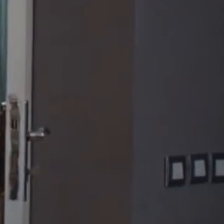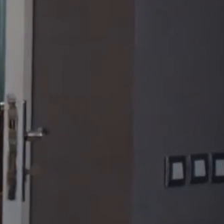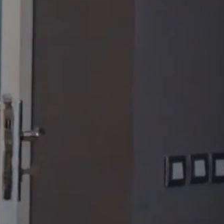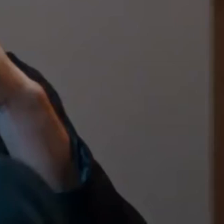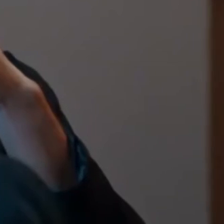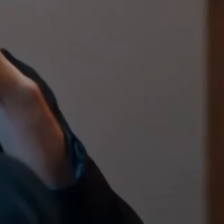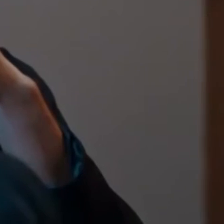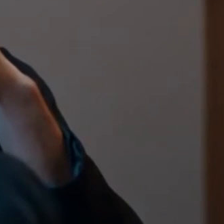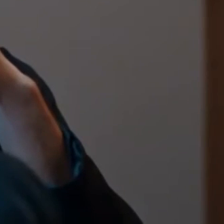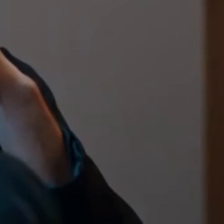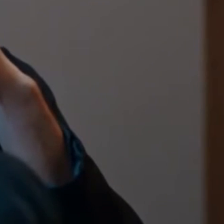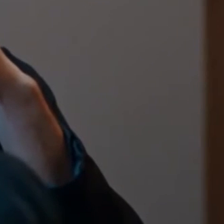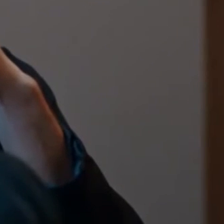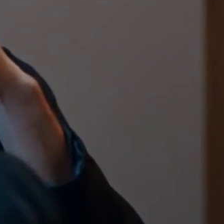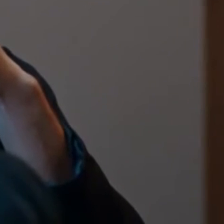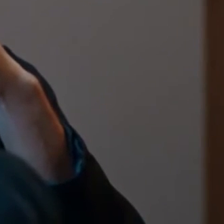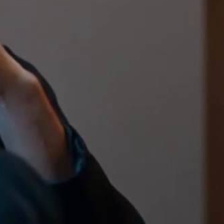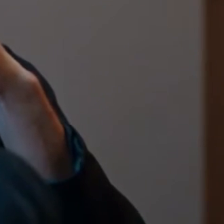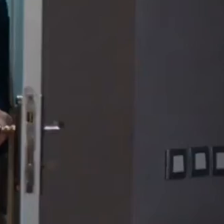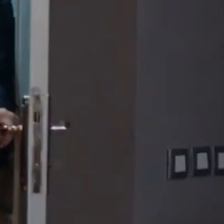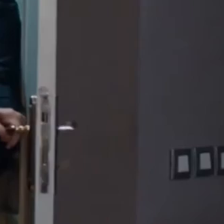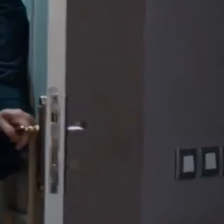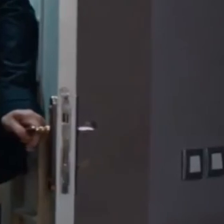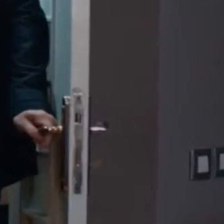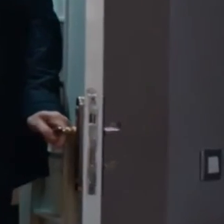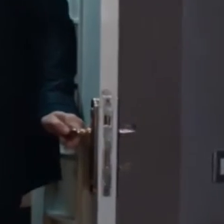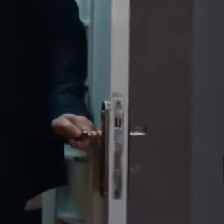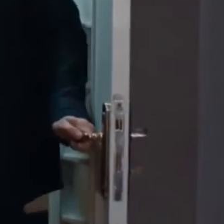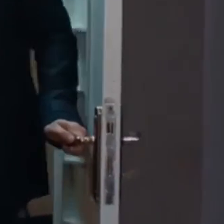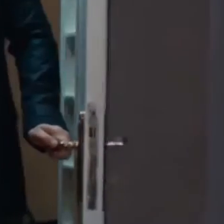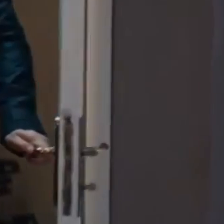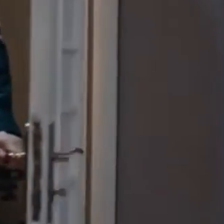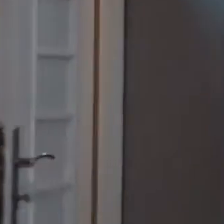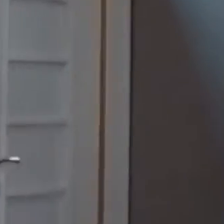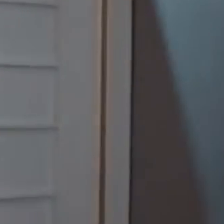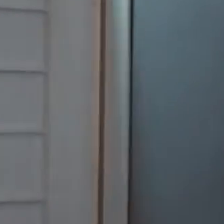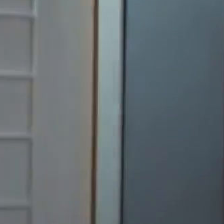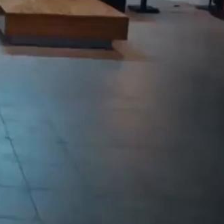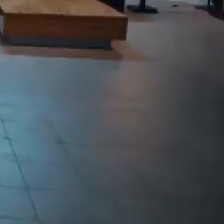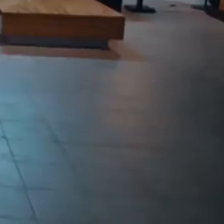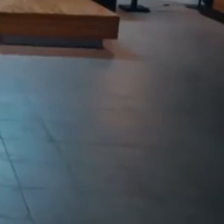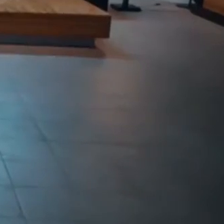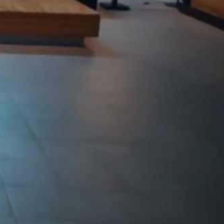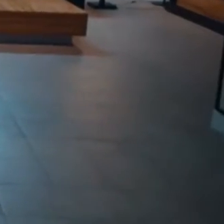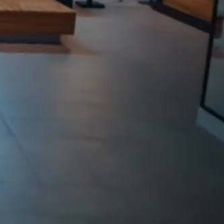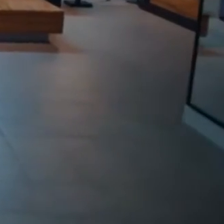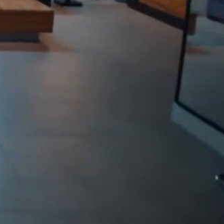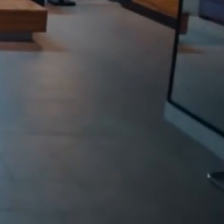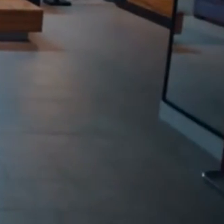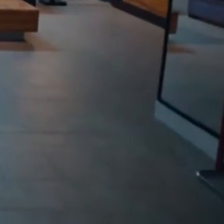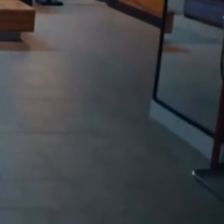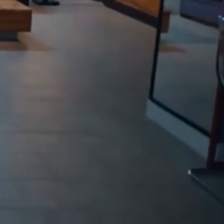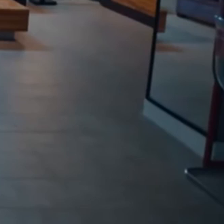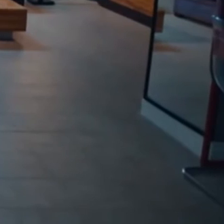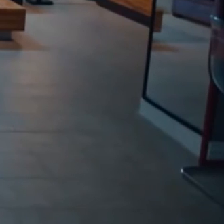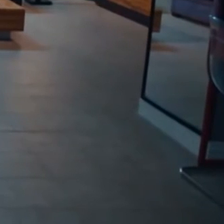Sarışın girdi, kapıyı ardına kadar açıp önünde durdu. Andre gözleri kapıda oturuyor. Sol el yüzük parmağında gümüş bir